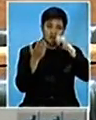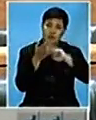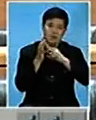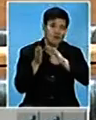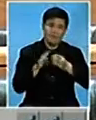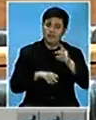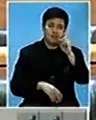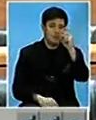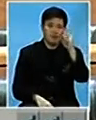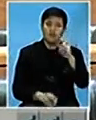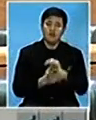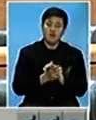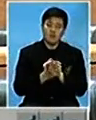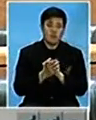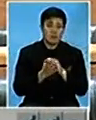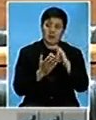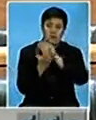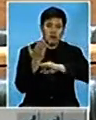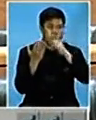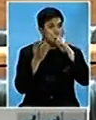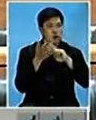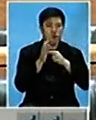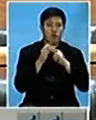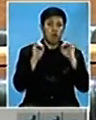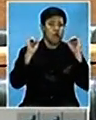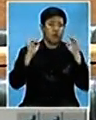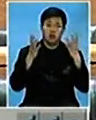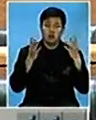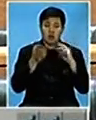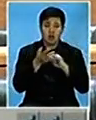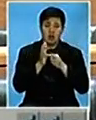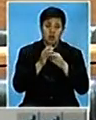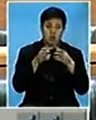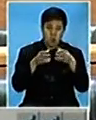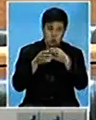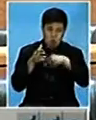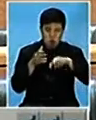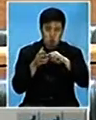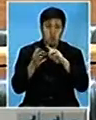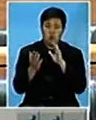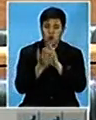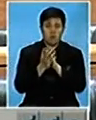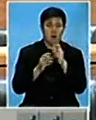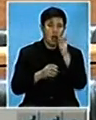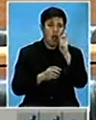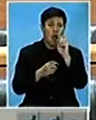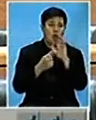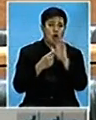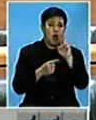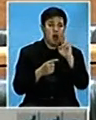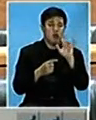อนบ้านเมืองก็จะสิ้นสภาพการเป็นอนาระยะกลายเป็นอนาระยะไม่ใช่อาระยะผ